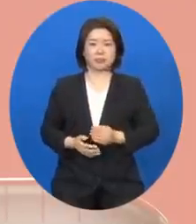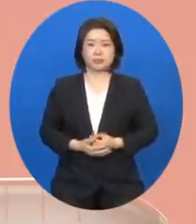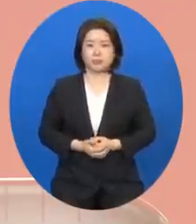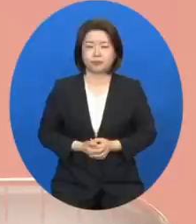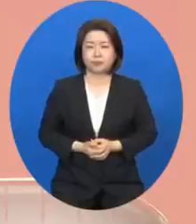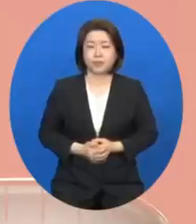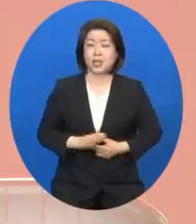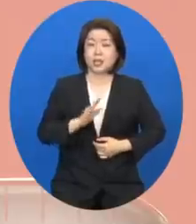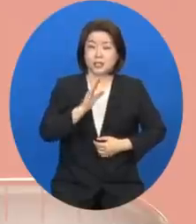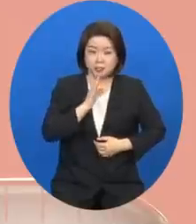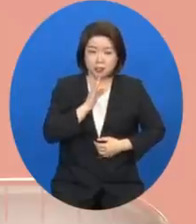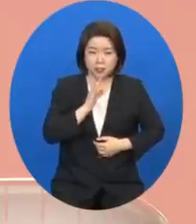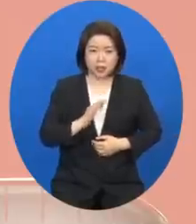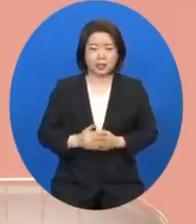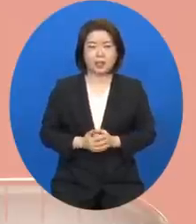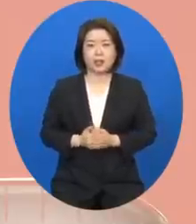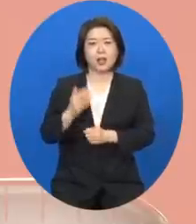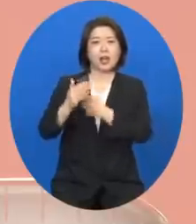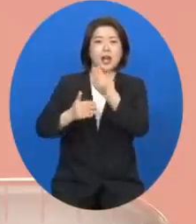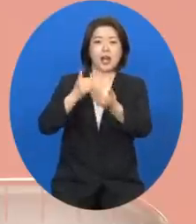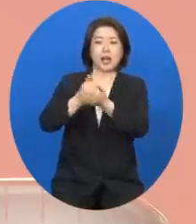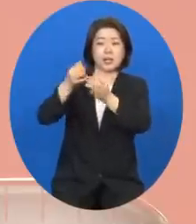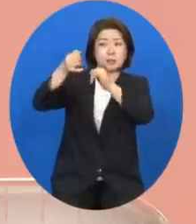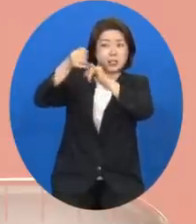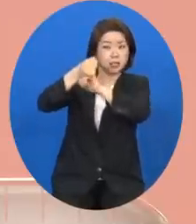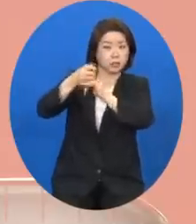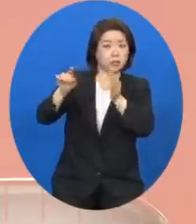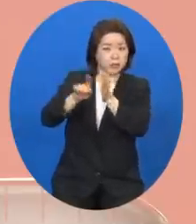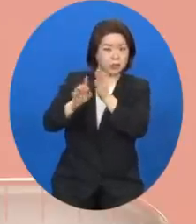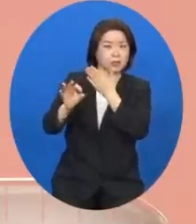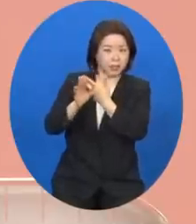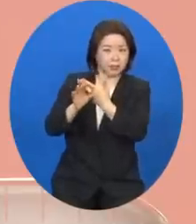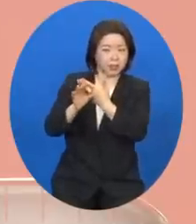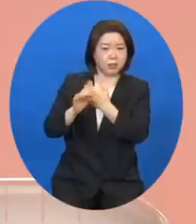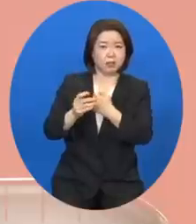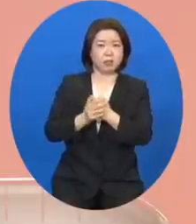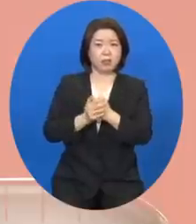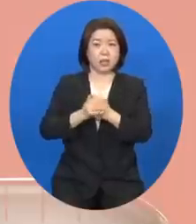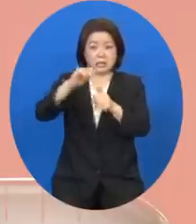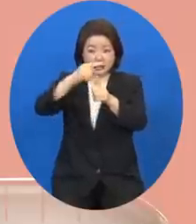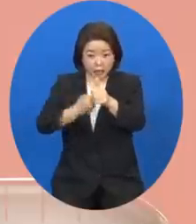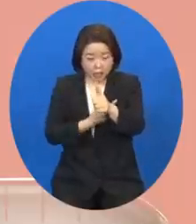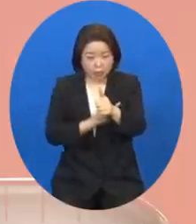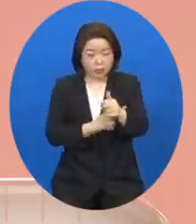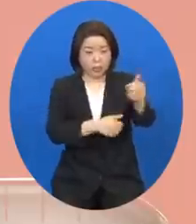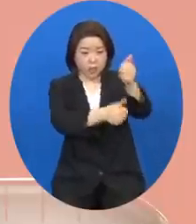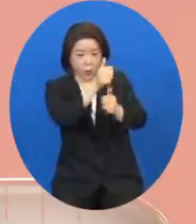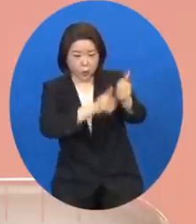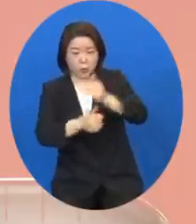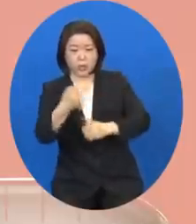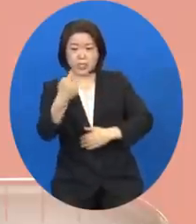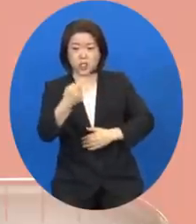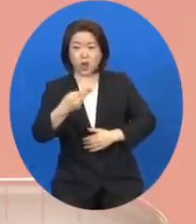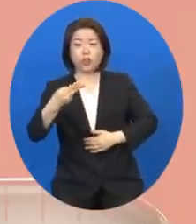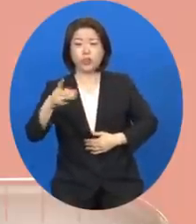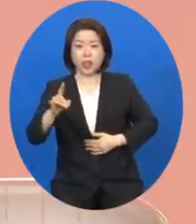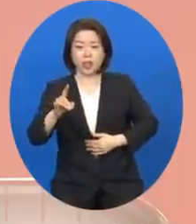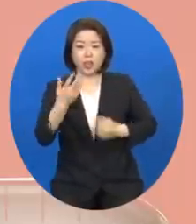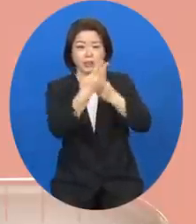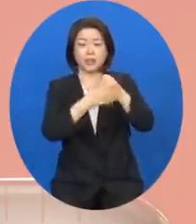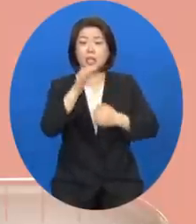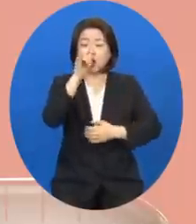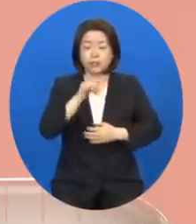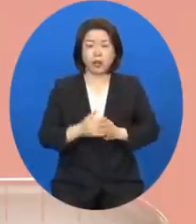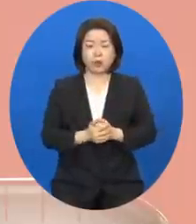여러분 정말 하나님의 약속을 믿었다면 천대의 은혜가 있다고 했어요. 야,